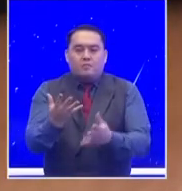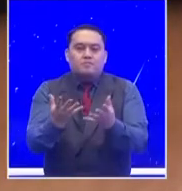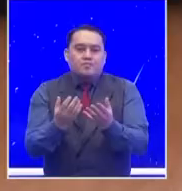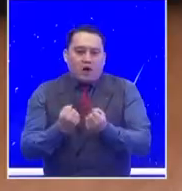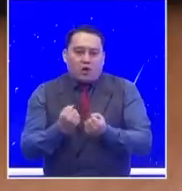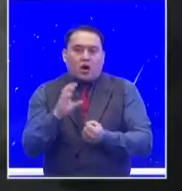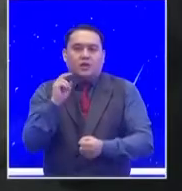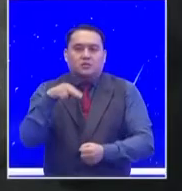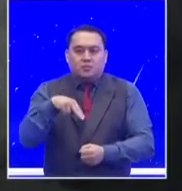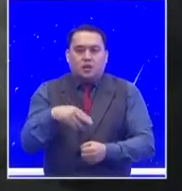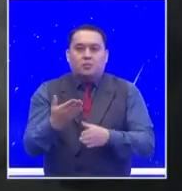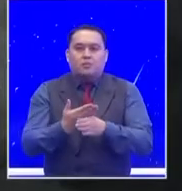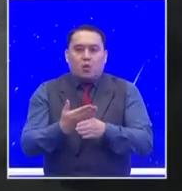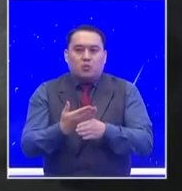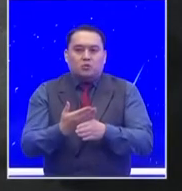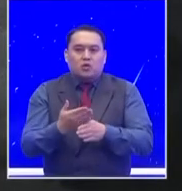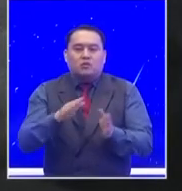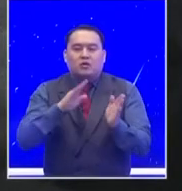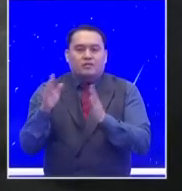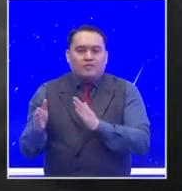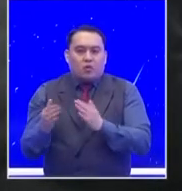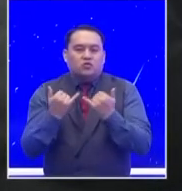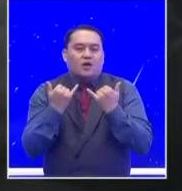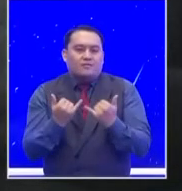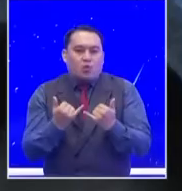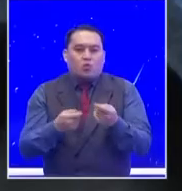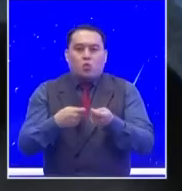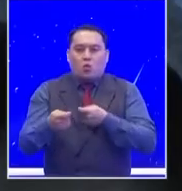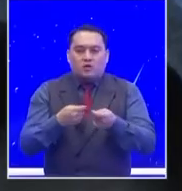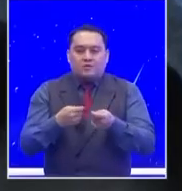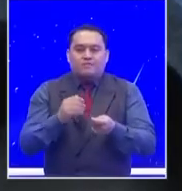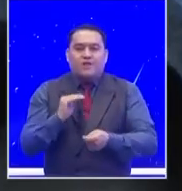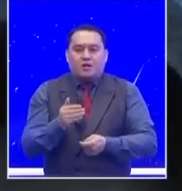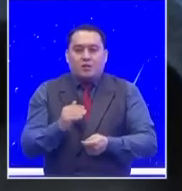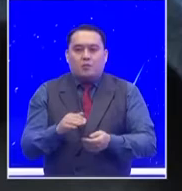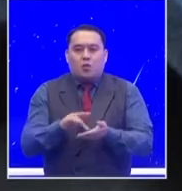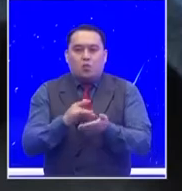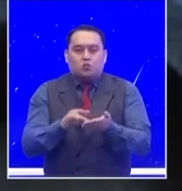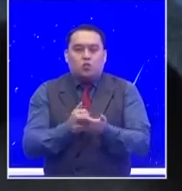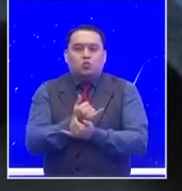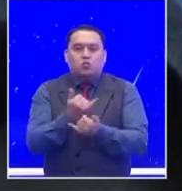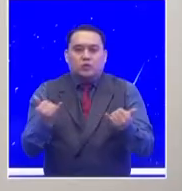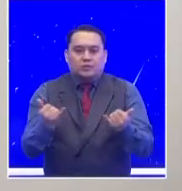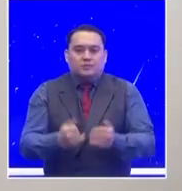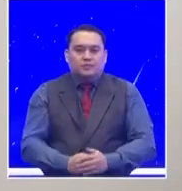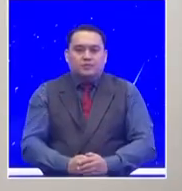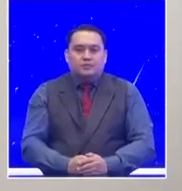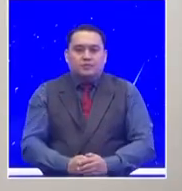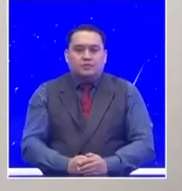Получение им адресной социальной помощи осталось в прошлом. Теперь он возглавляет фирму, предоставляющую бухгалтерские услуги.